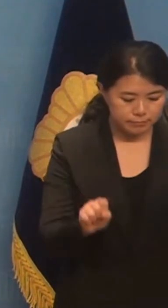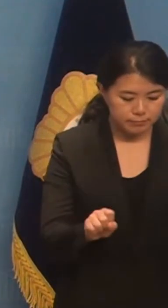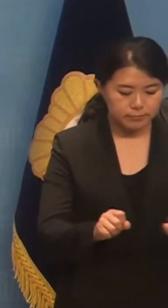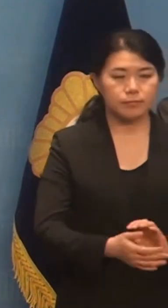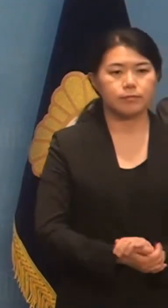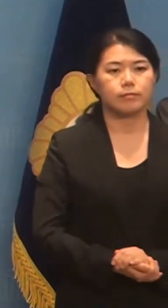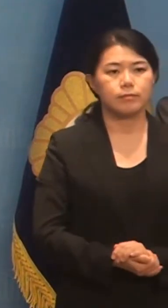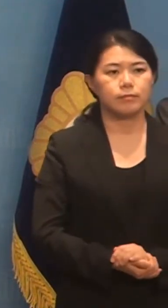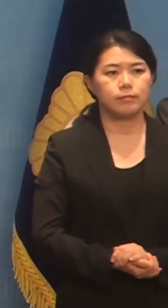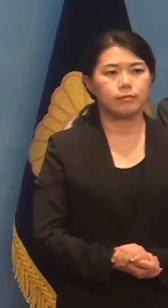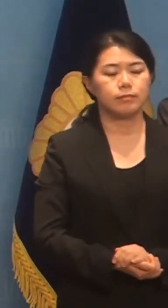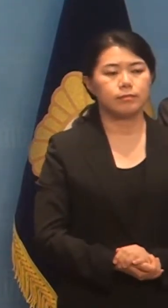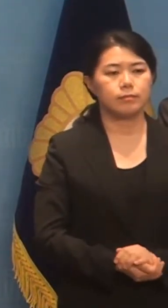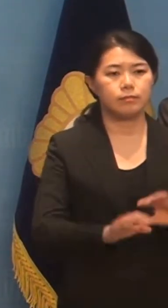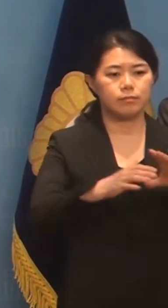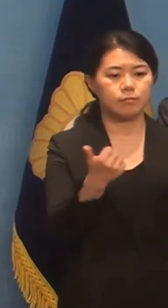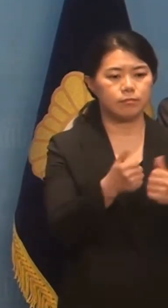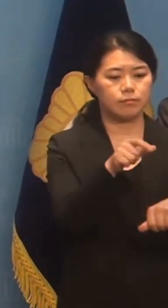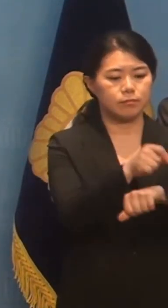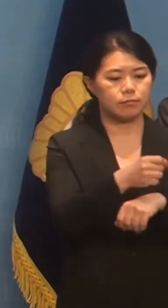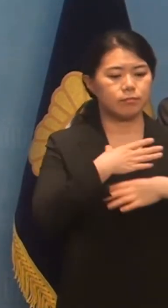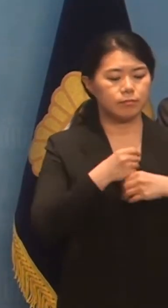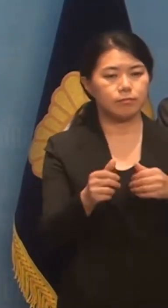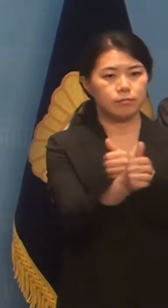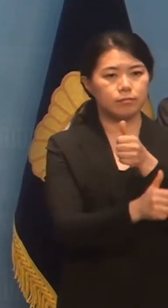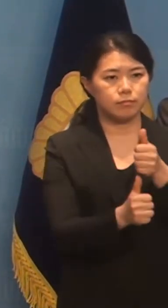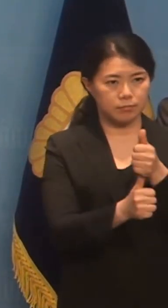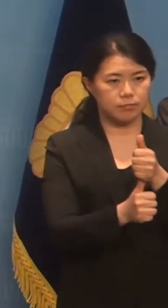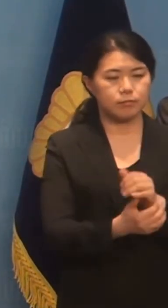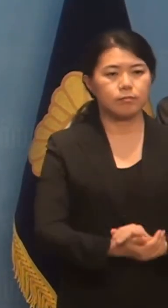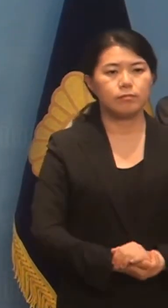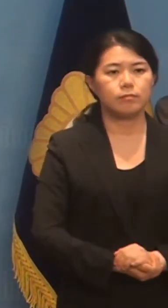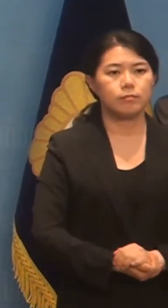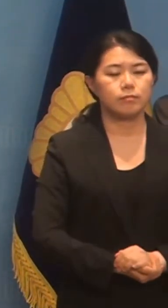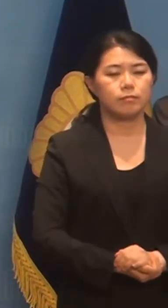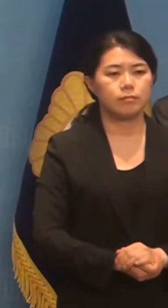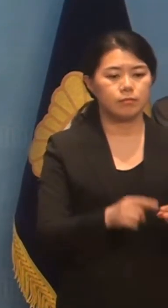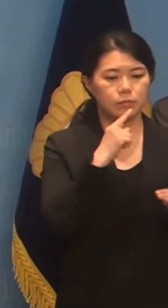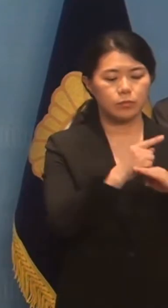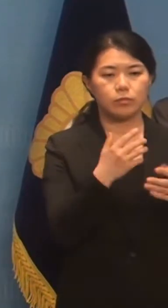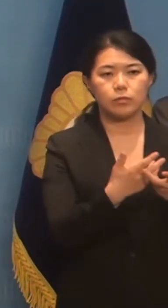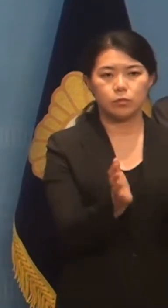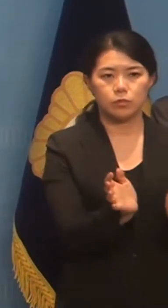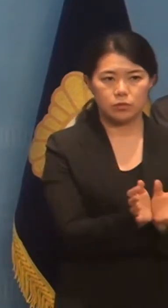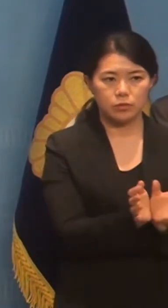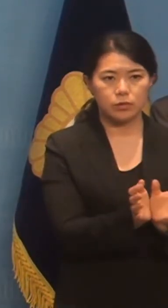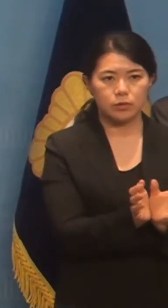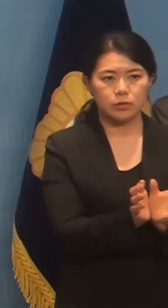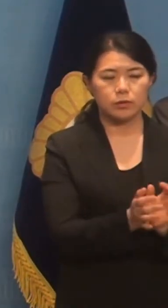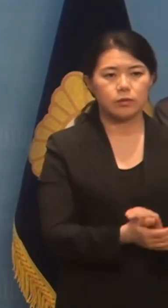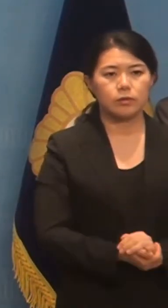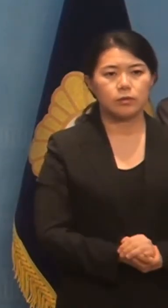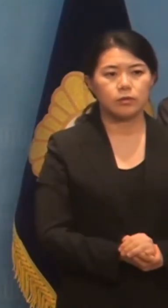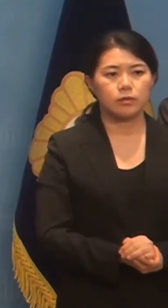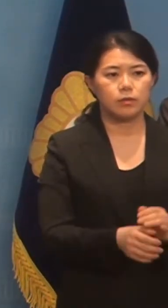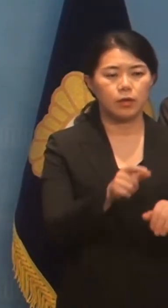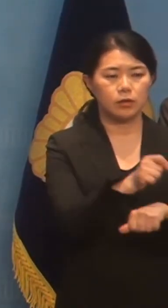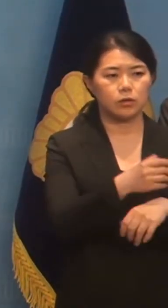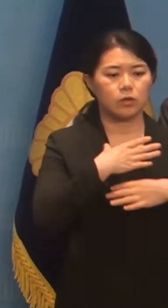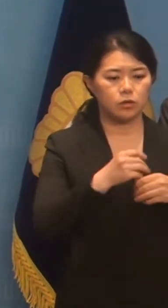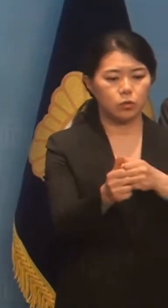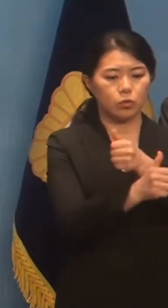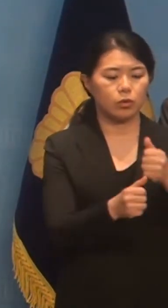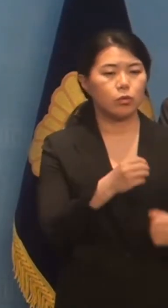안녕하십니까. 저희는 국회 행정안전위원회 소속 민주당 소속의